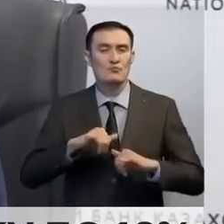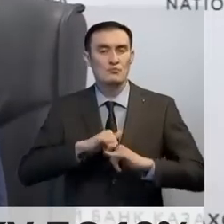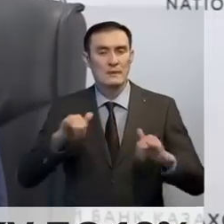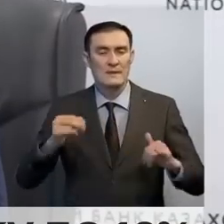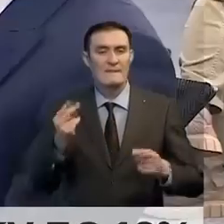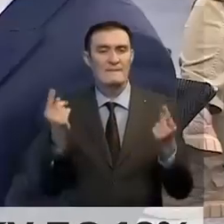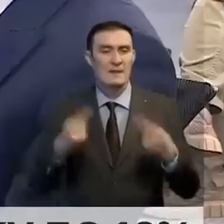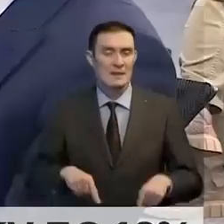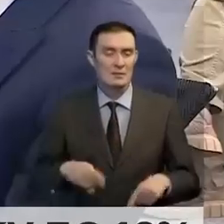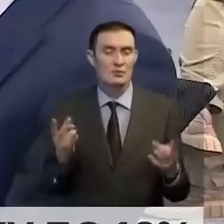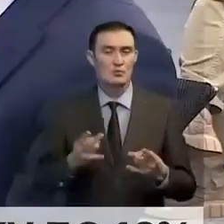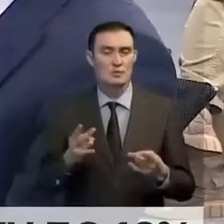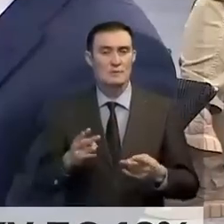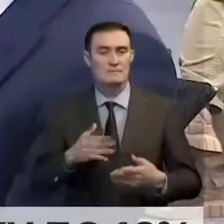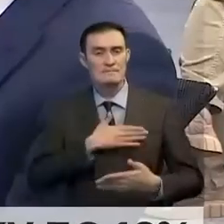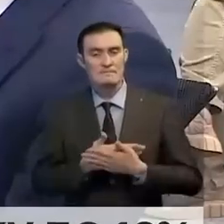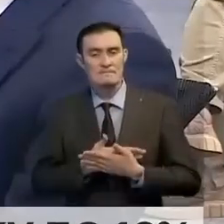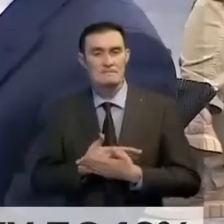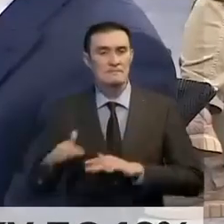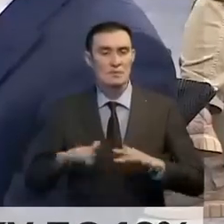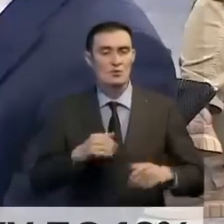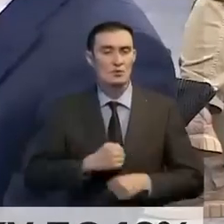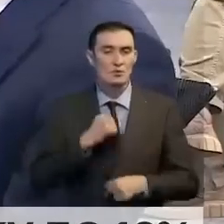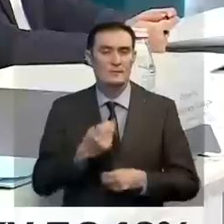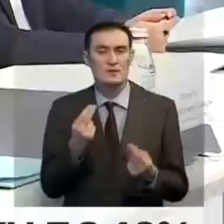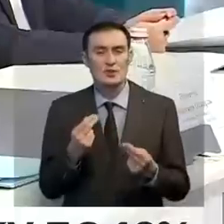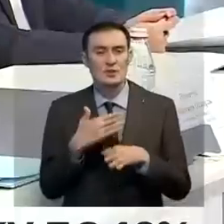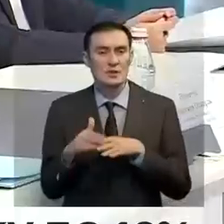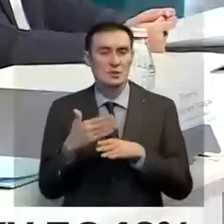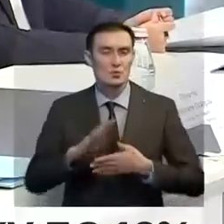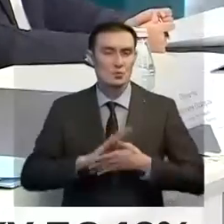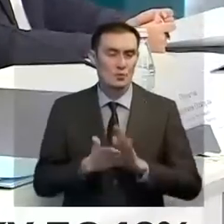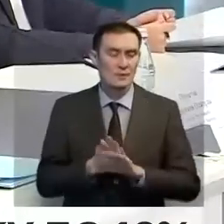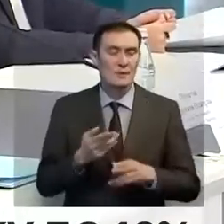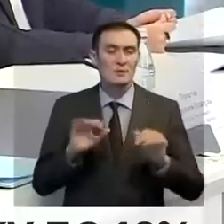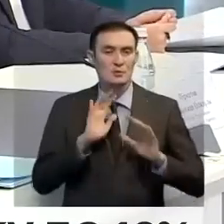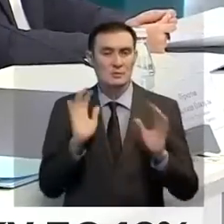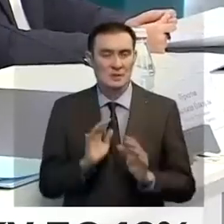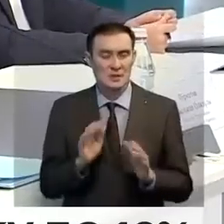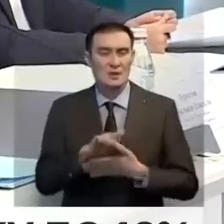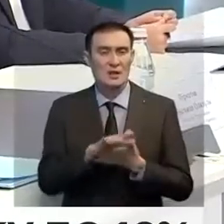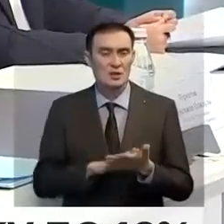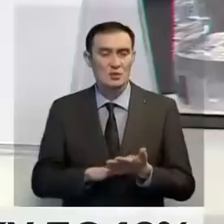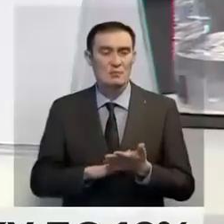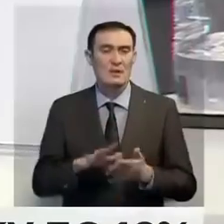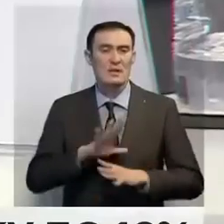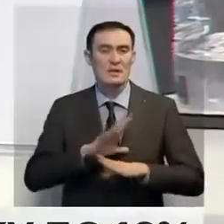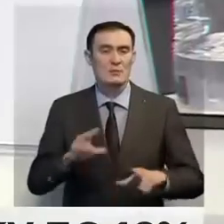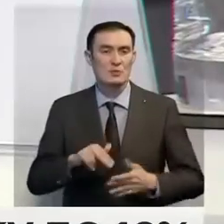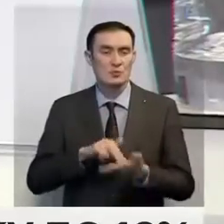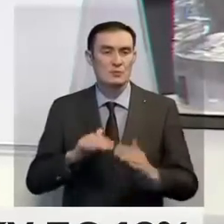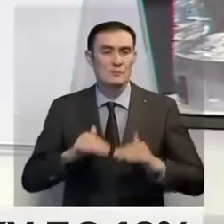отметил необходимость принятия решительных мер, ужесточающих денежно-кредитные условия. Это позволит сдержать дальнейшее ускорение роста цен